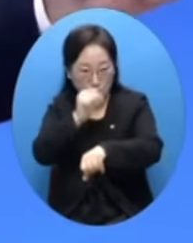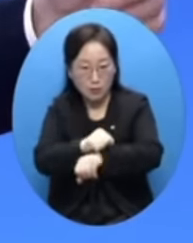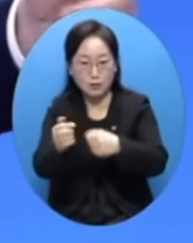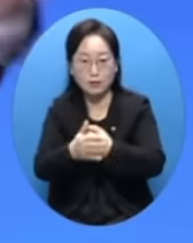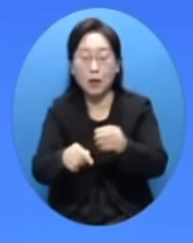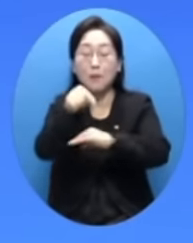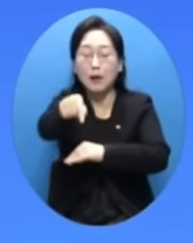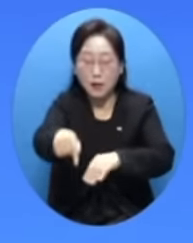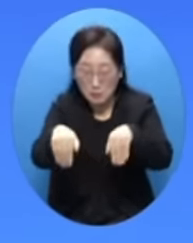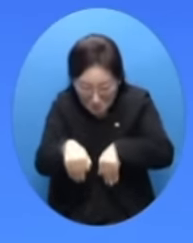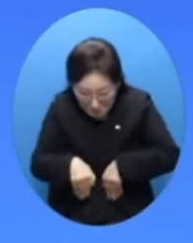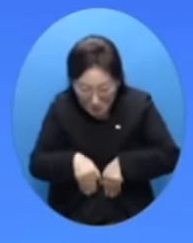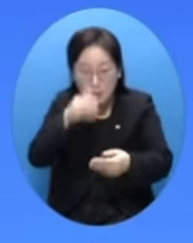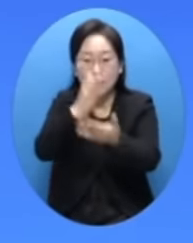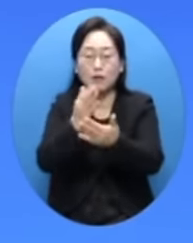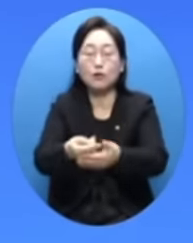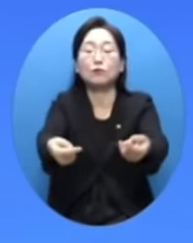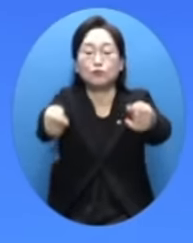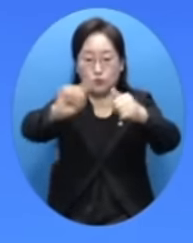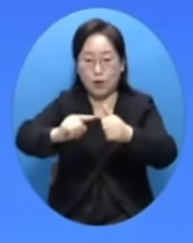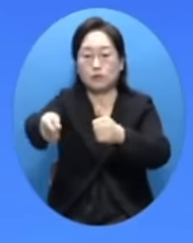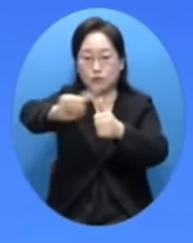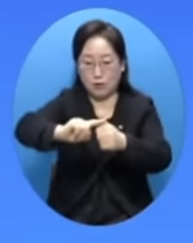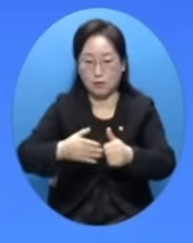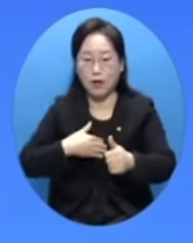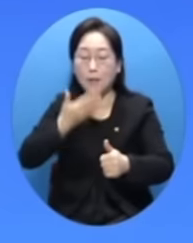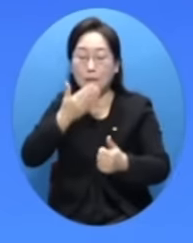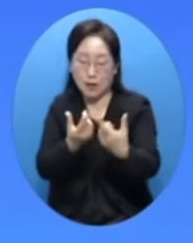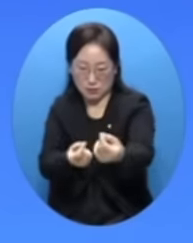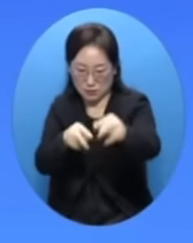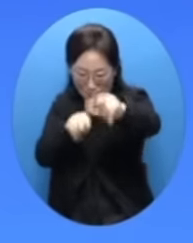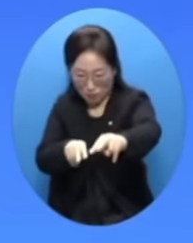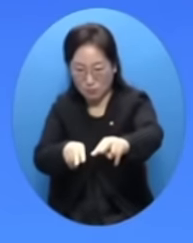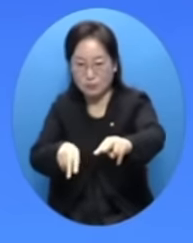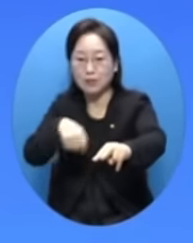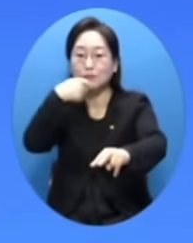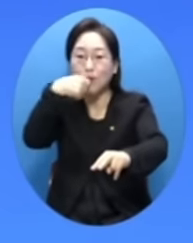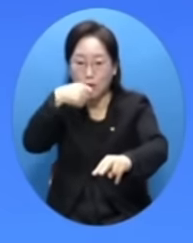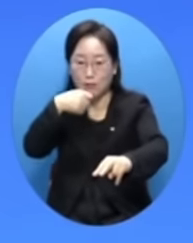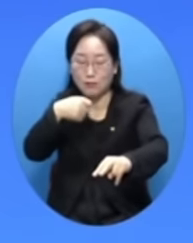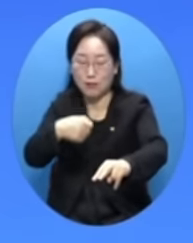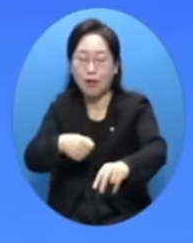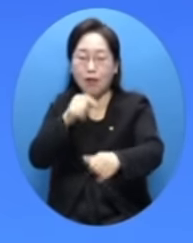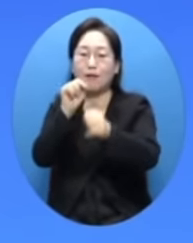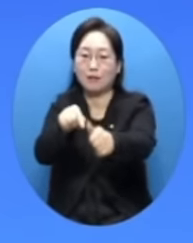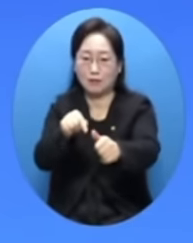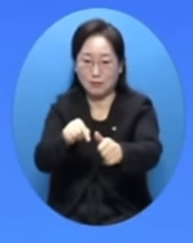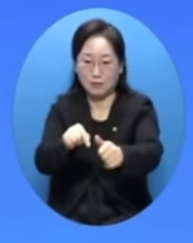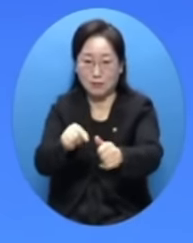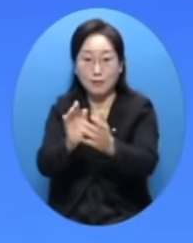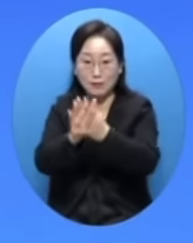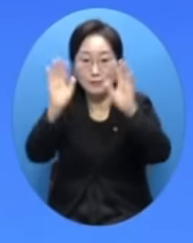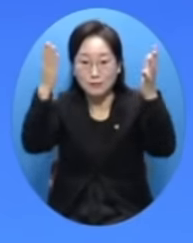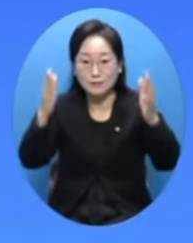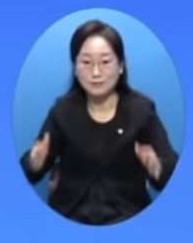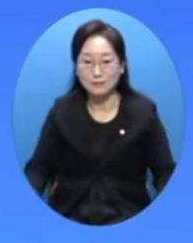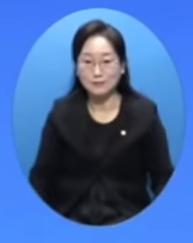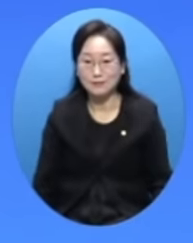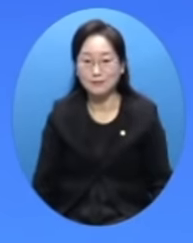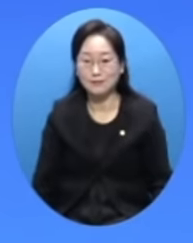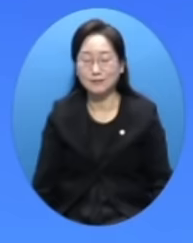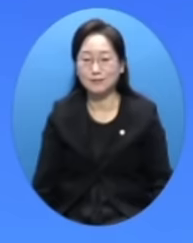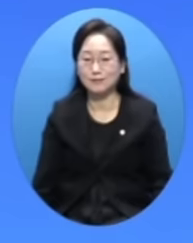밖에서 있지 말고 들어와서 내이 식탁에 같이 앉아서 같이 식사를 하자 할렐루야